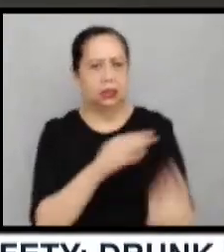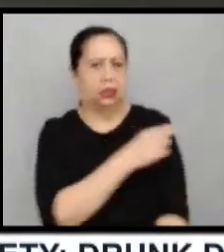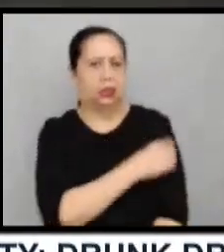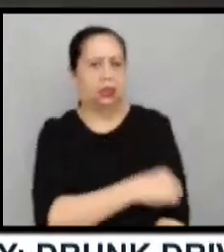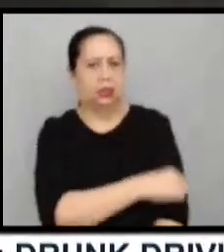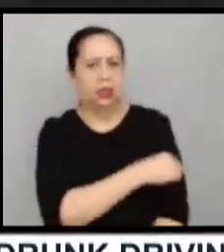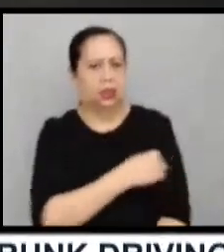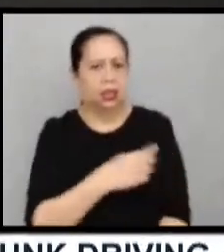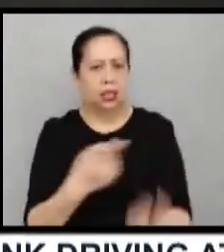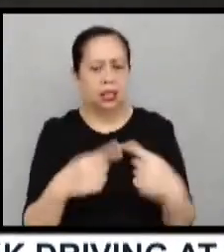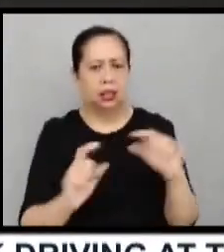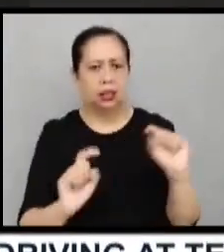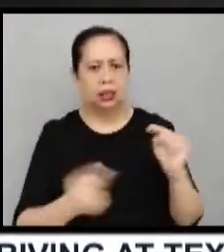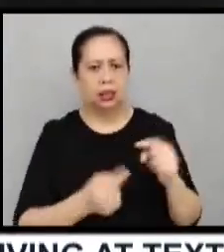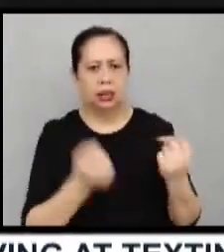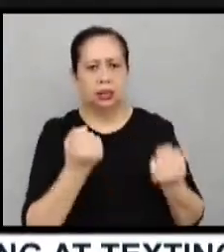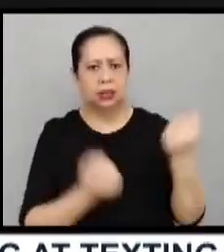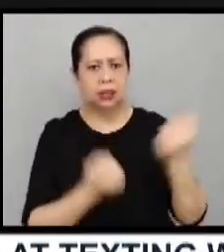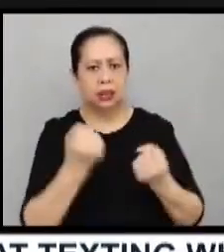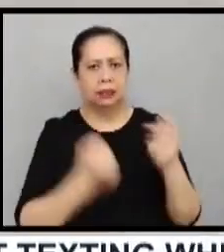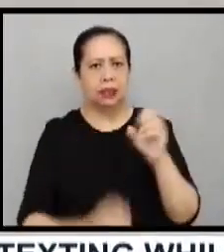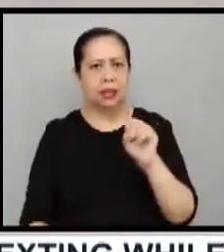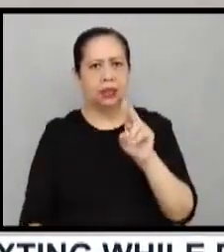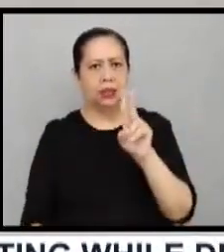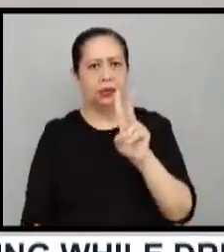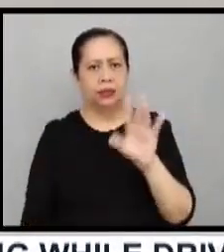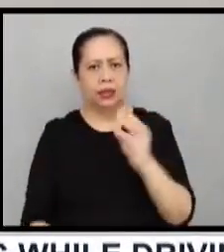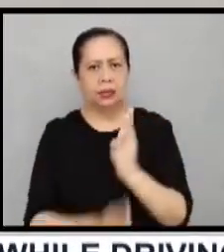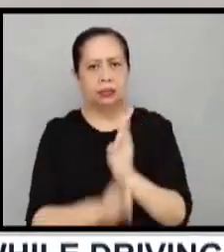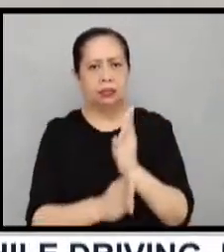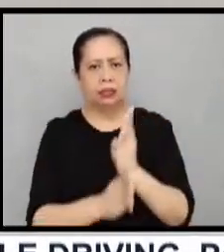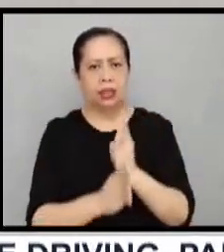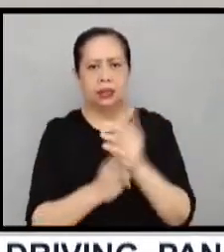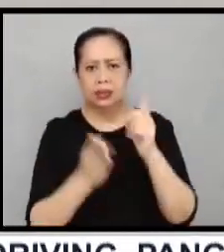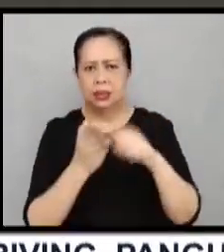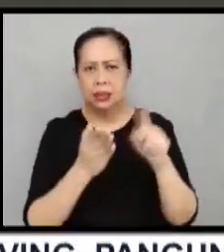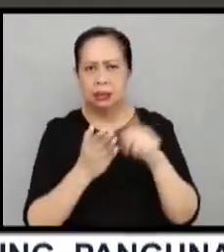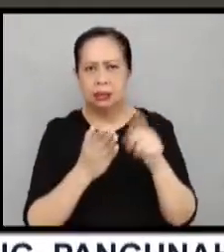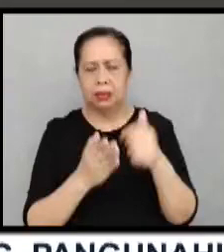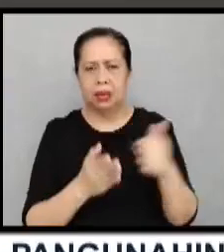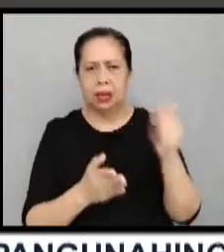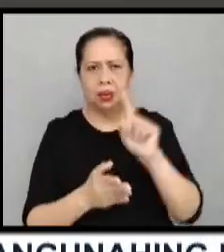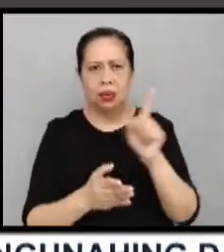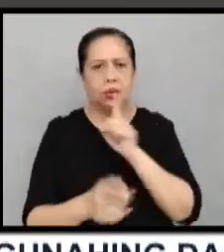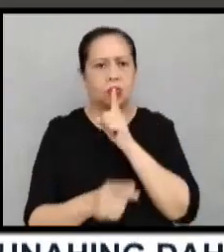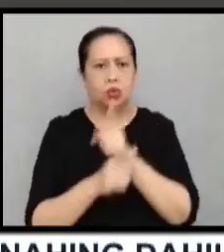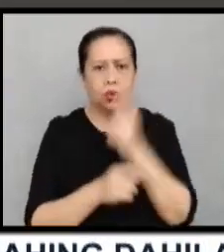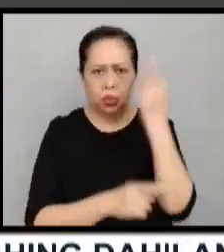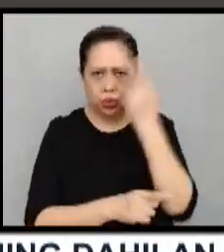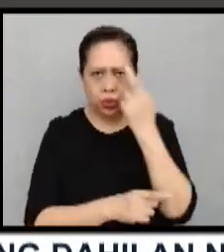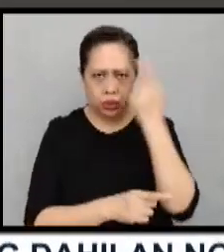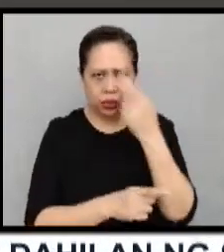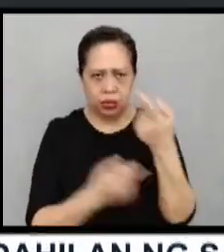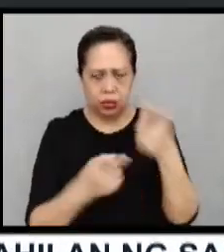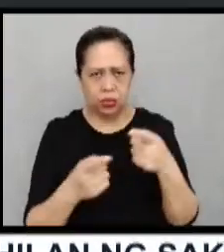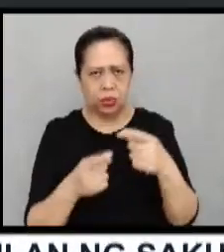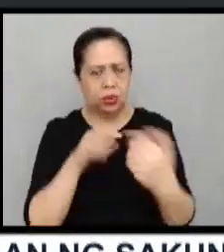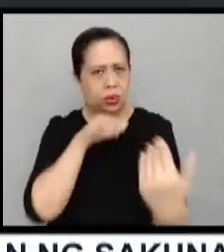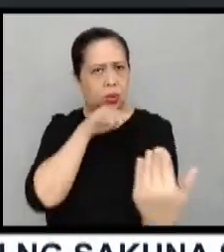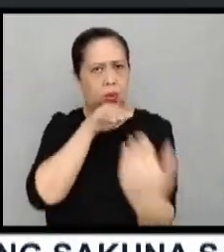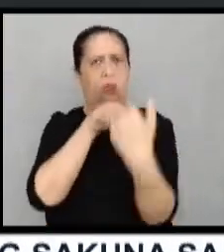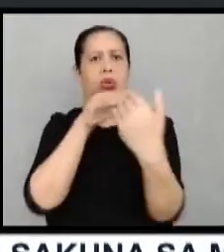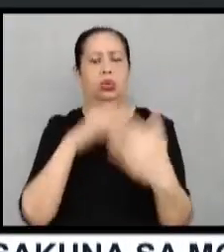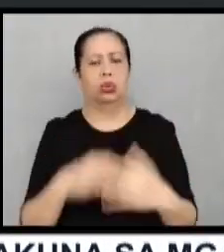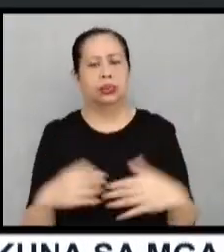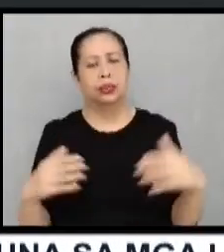habang sugatan ng driver ng SUV at ng bus. Inaalam pa ng mga otoridad ang tunay na sanhi ng naganap na head-on collision.